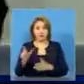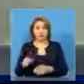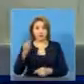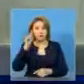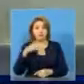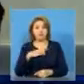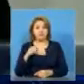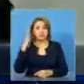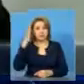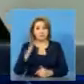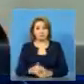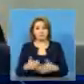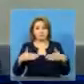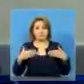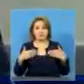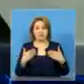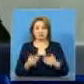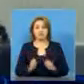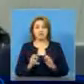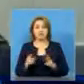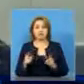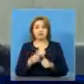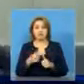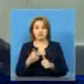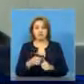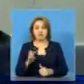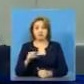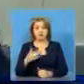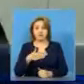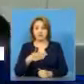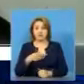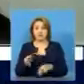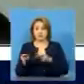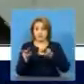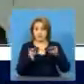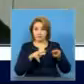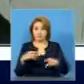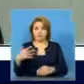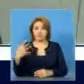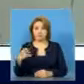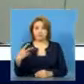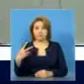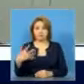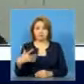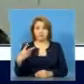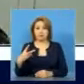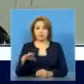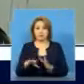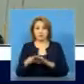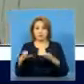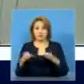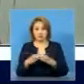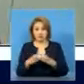их мнение. Здравствуйте. Здравствуйте. Как вас зовут? Гаухар. Я наблюдатель 552-го избирательного